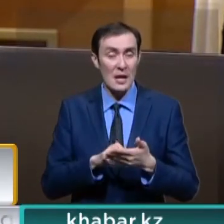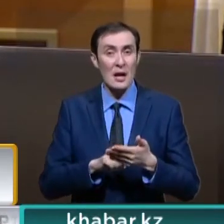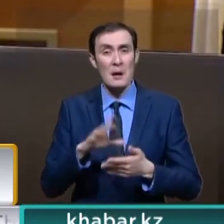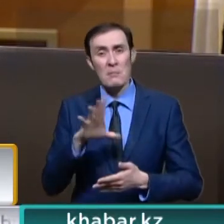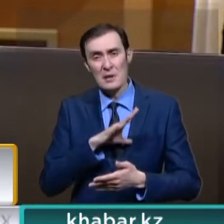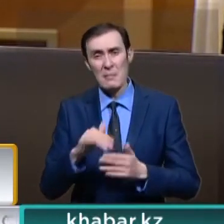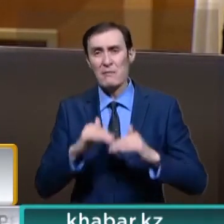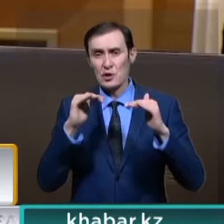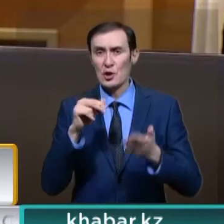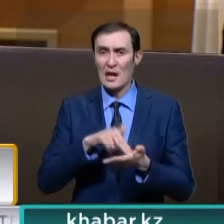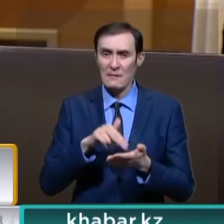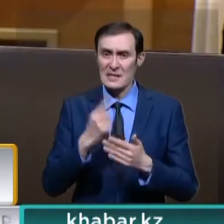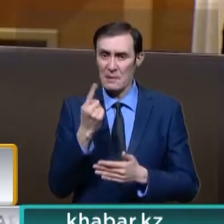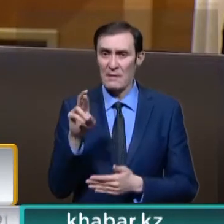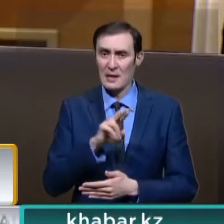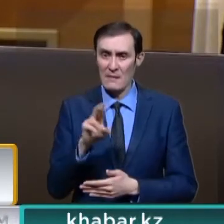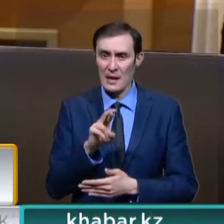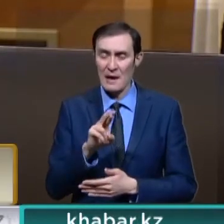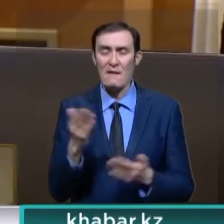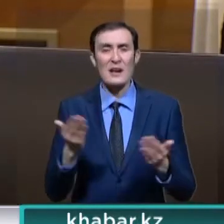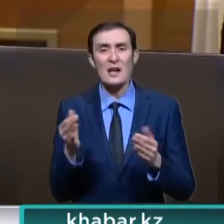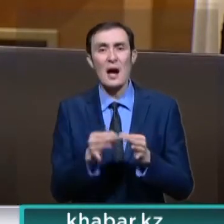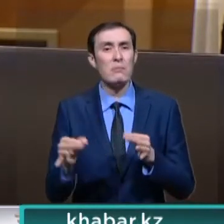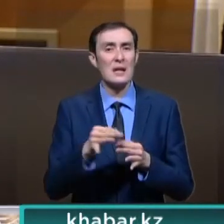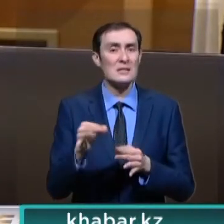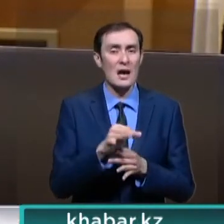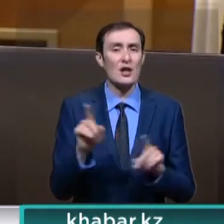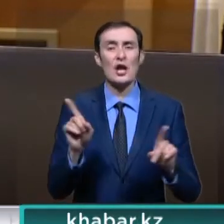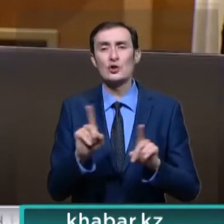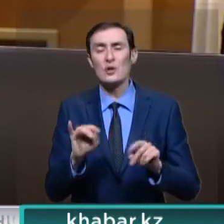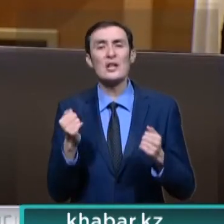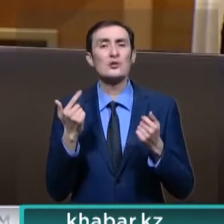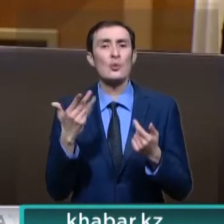Производилось ли повышение тарифов с 1 января, в каких регионах, на что и на сколько?